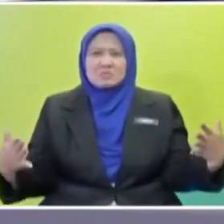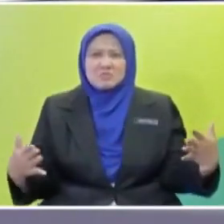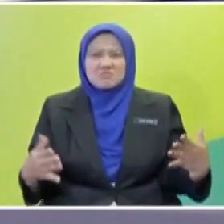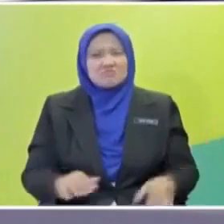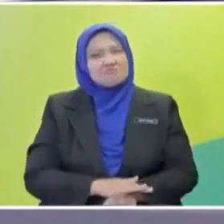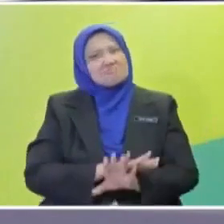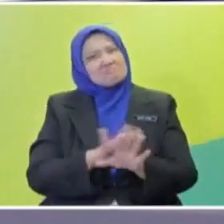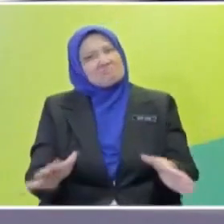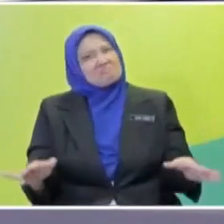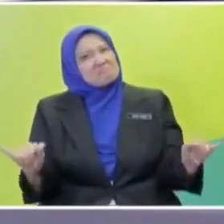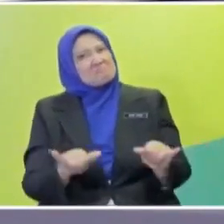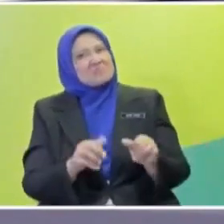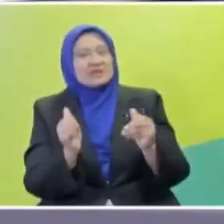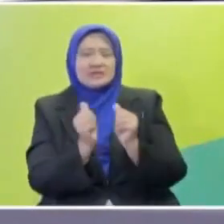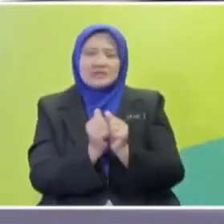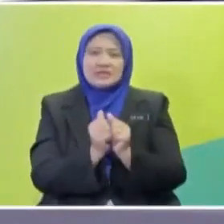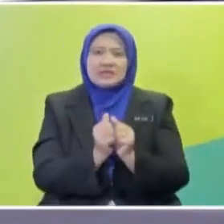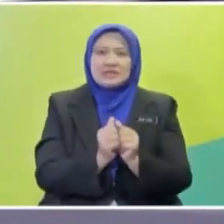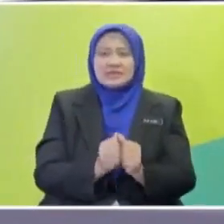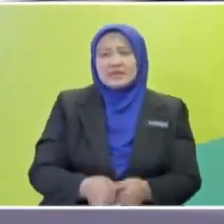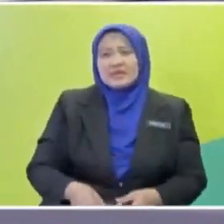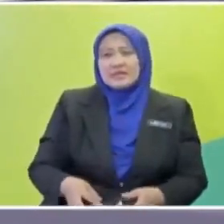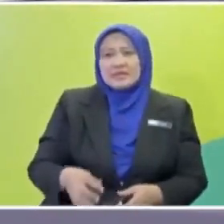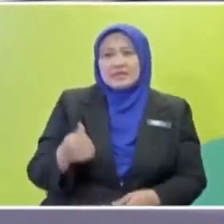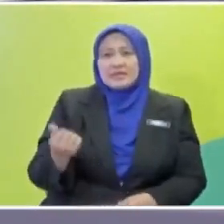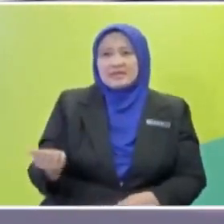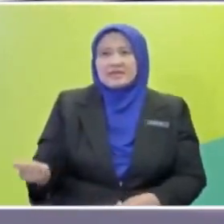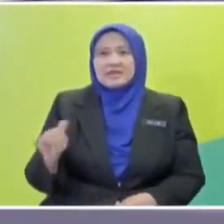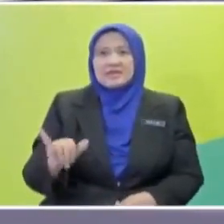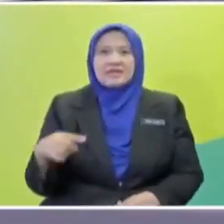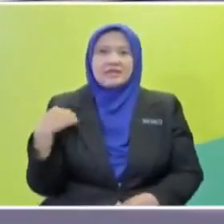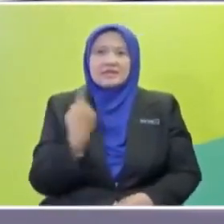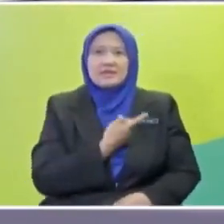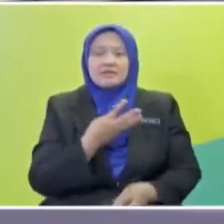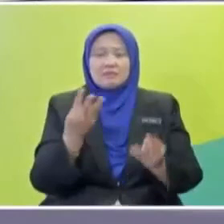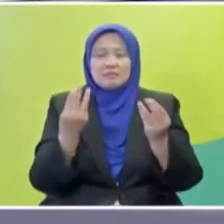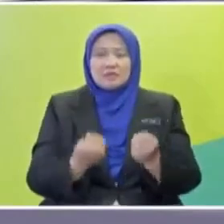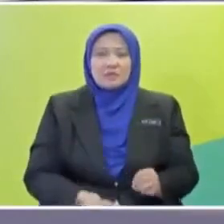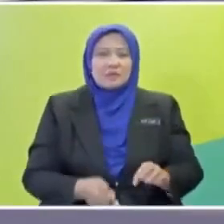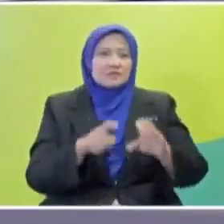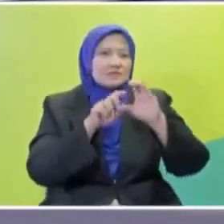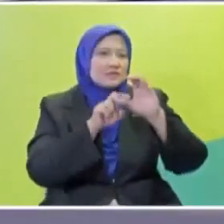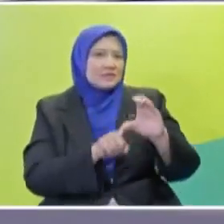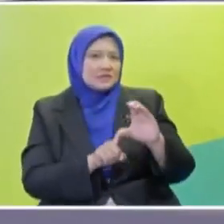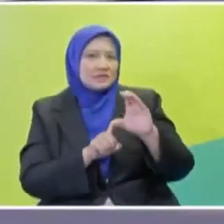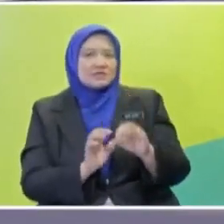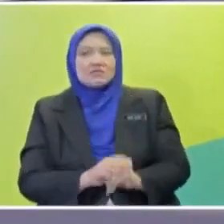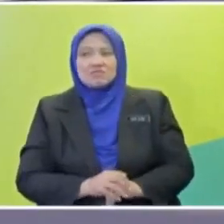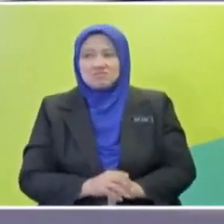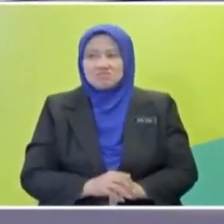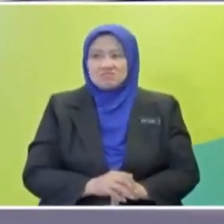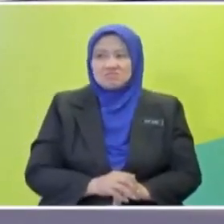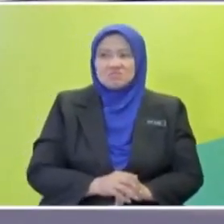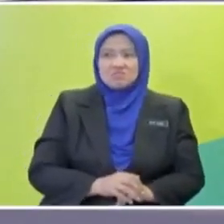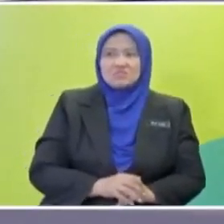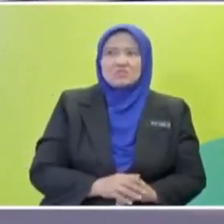yang Syafiqah nak gantung kan. Betul cikgu. Jadi cikgu sebutkan tadi 15 cm tu sebesar pembaris kecil.